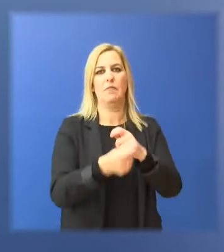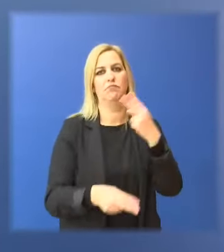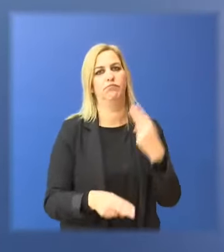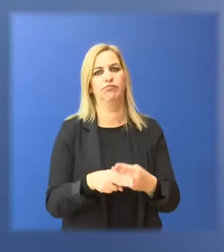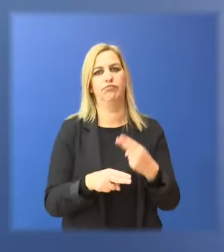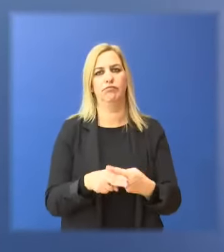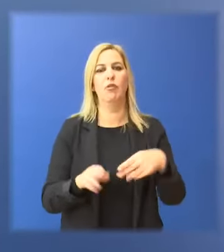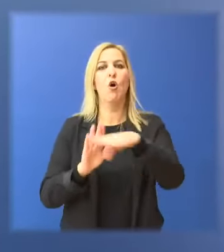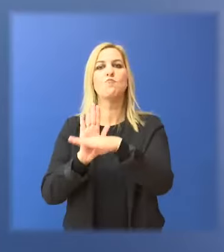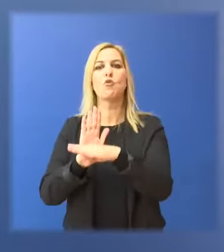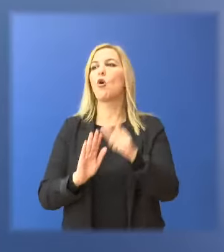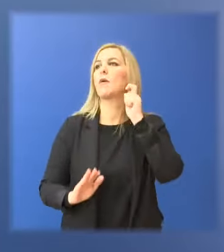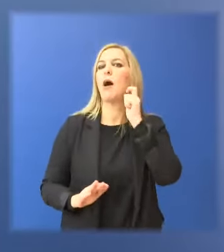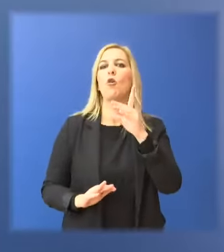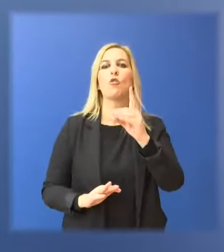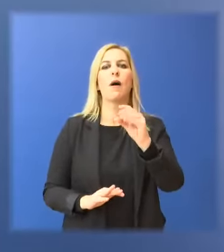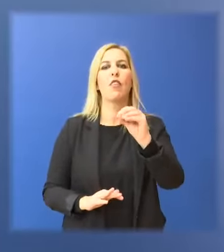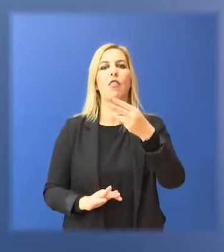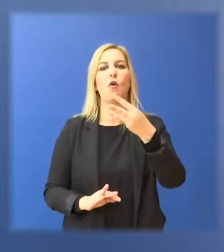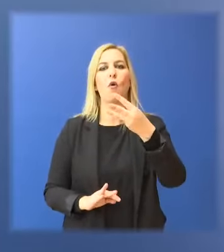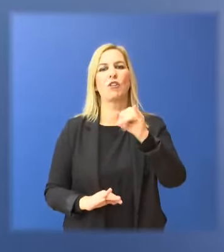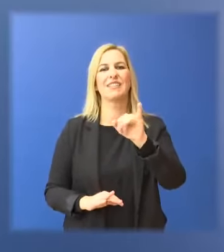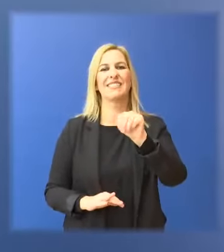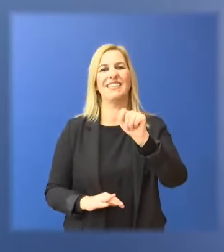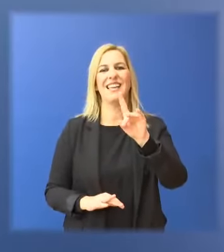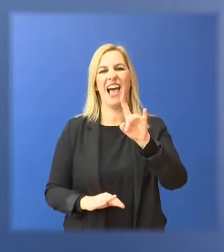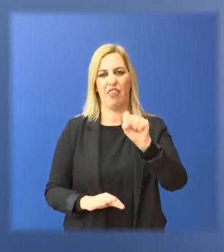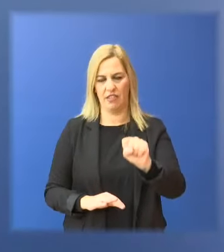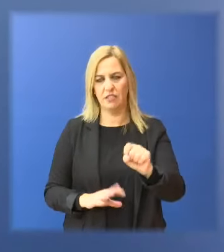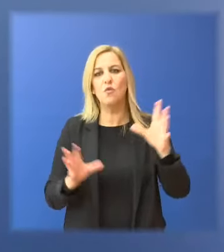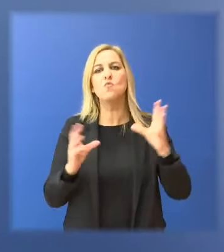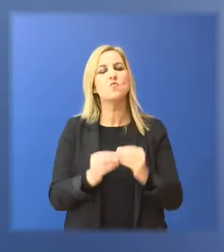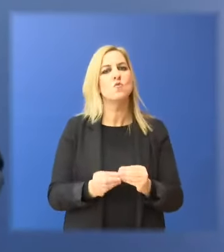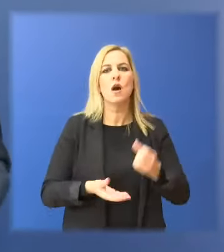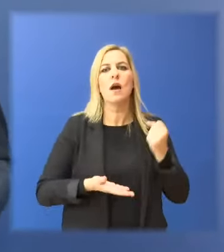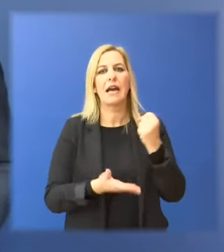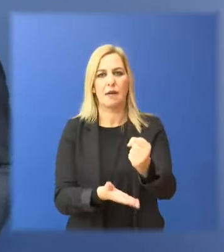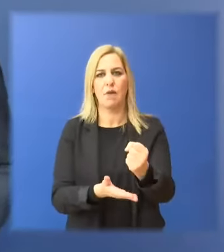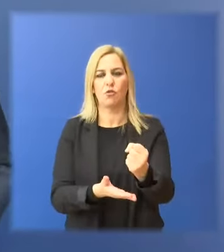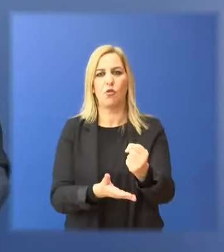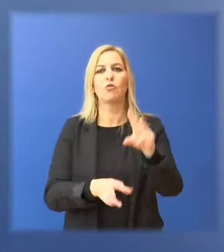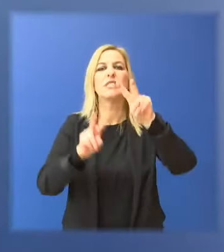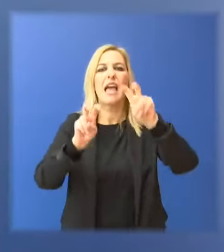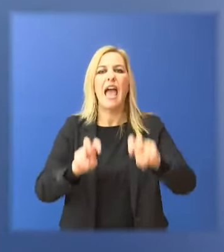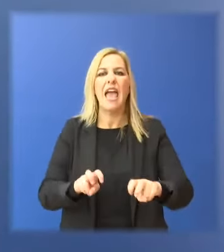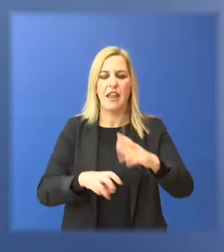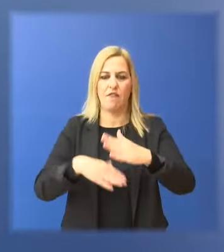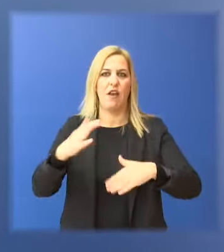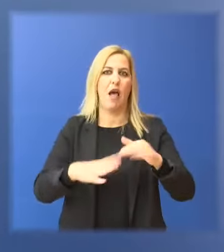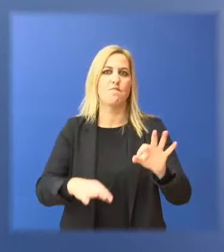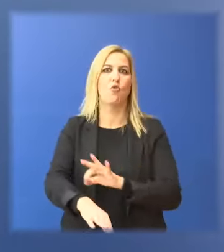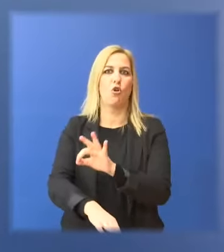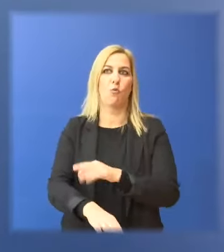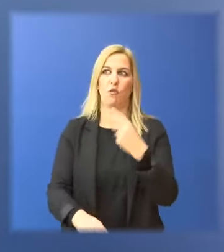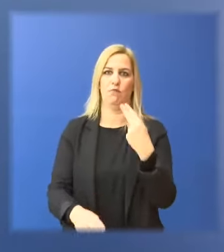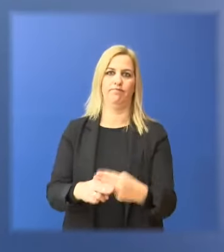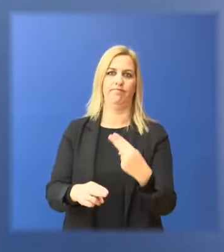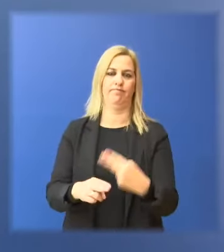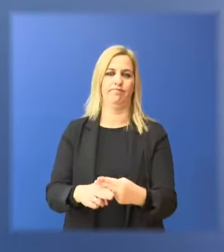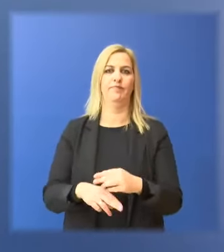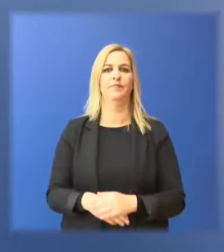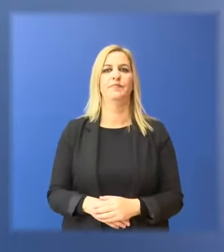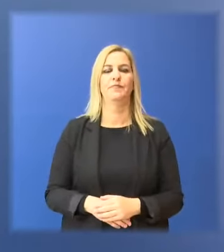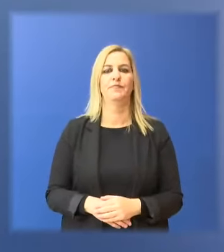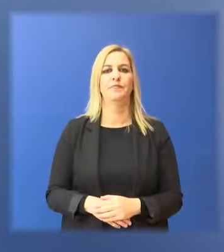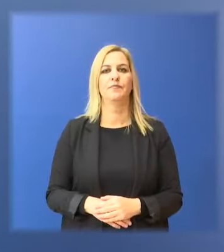στο πρόγραμμα Κωνσταντίνος Δοξιάδης για τη χρηματοδότηση πολεοδομικών μελετών μείζωνος σημασίας. Το σύνολο